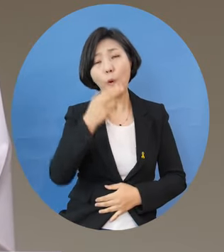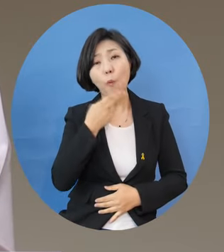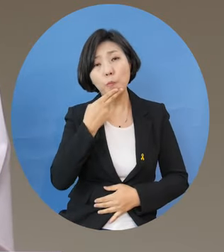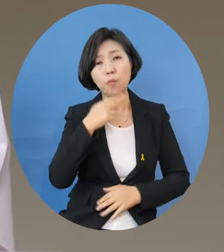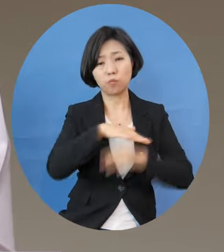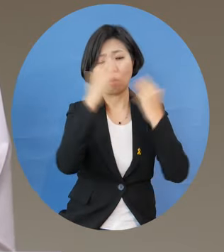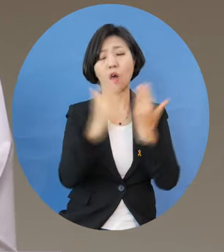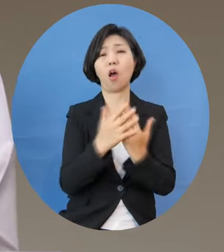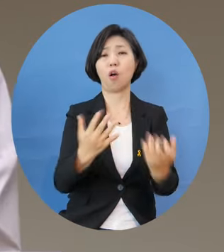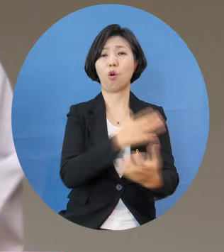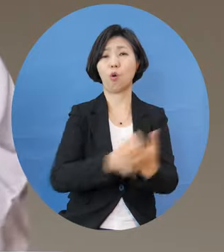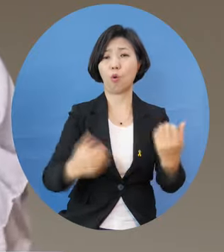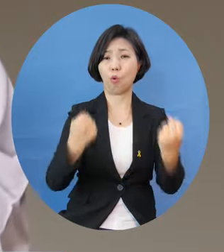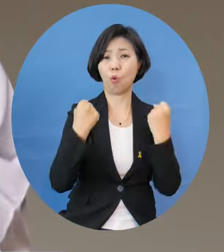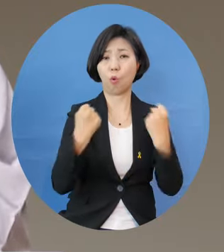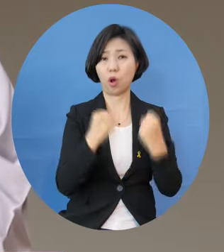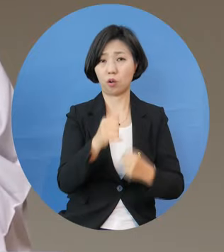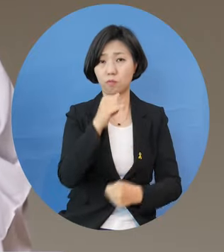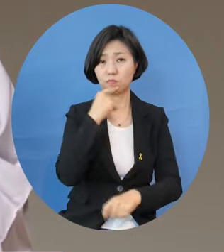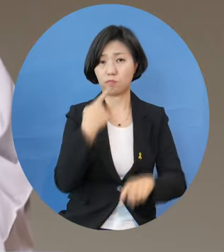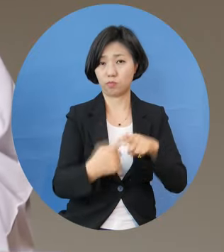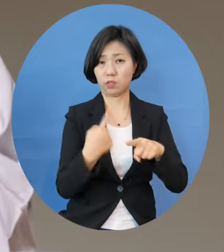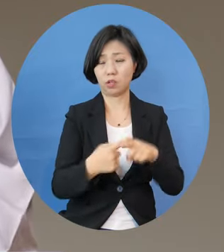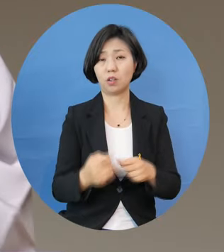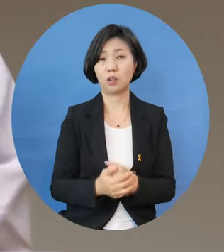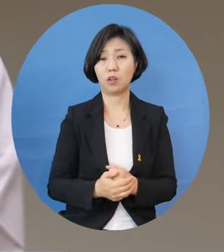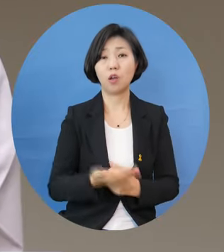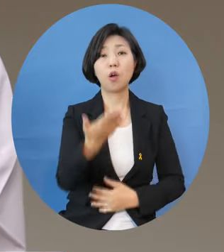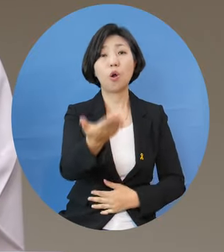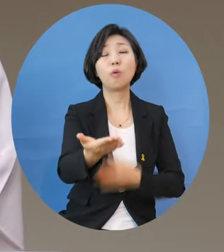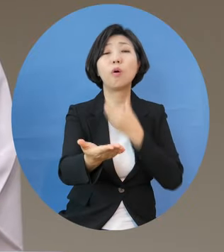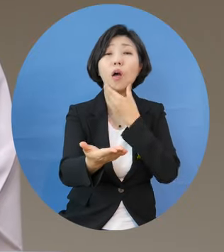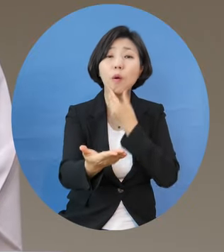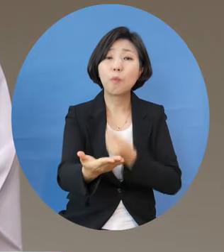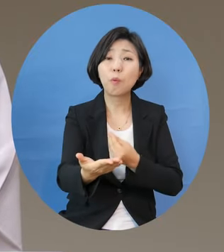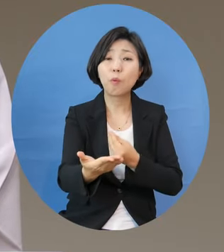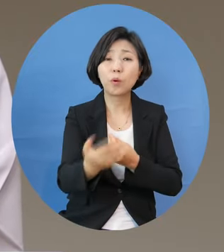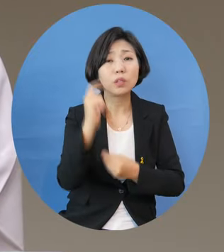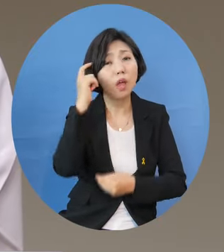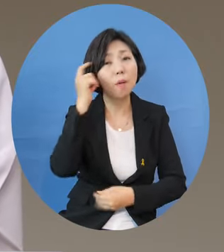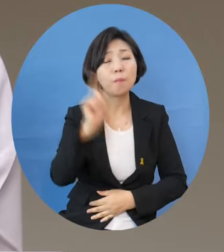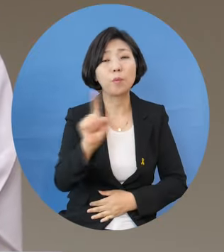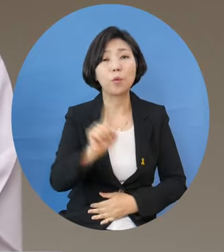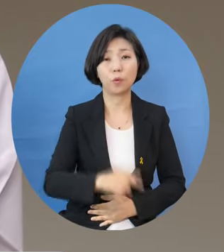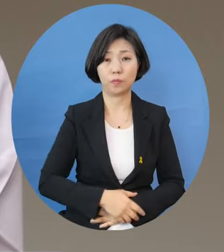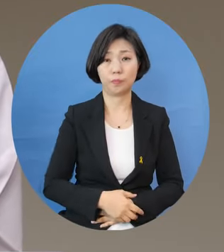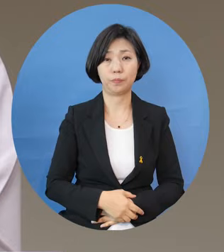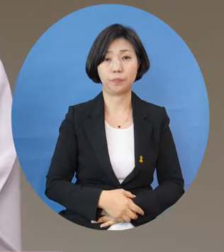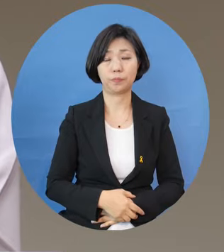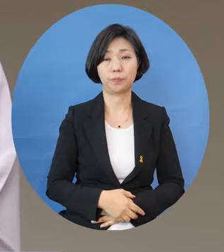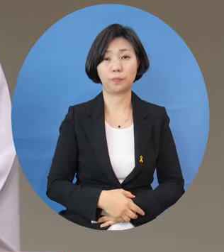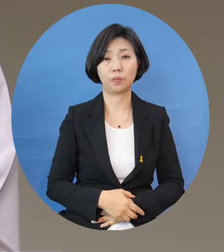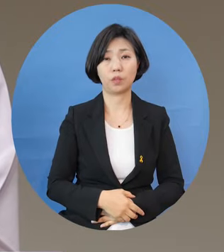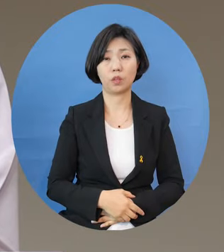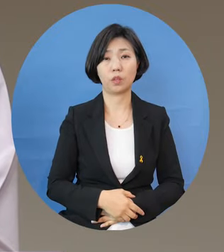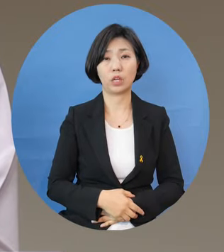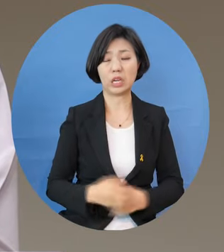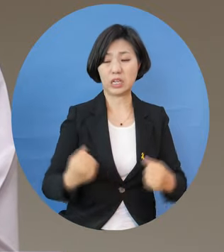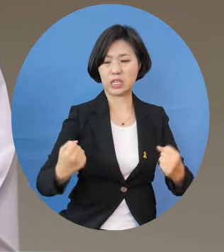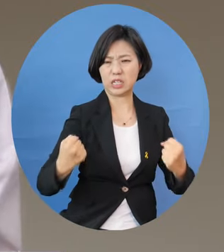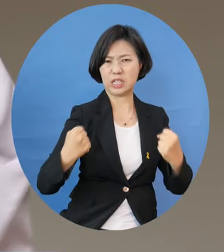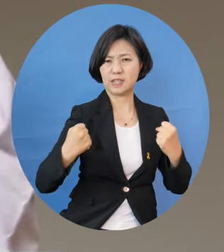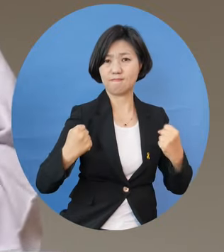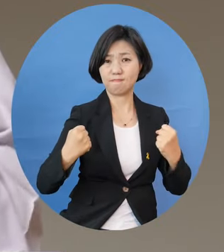건강. 그럼 여러분들이 생각하는 행복은 어떤 거예요? 건강이 마치 파워가 건강인